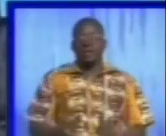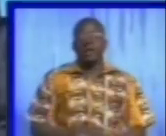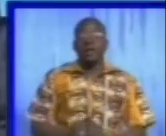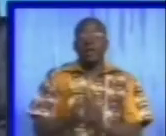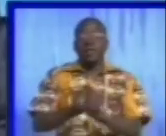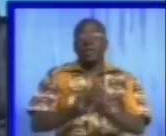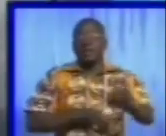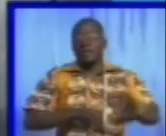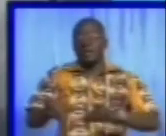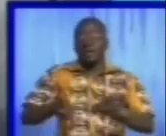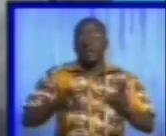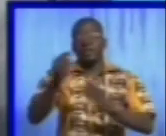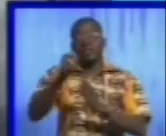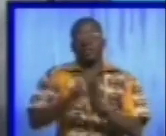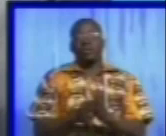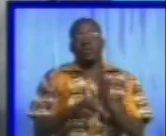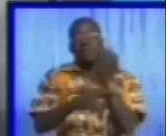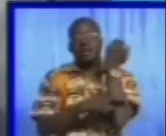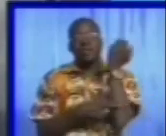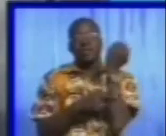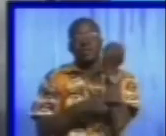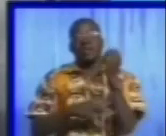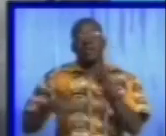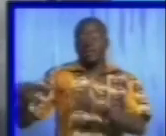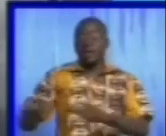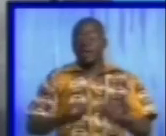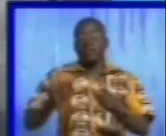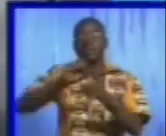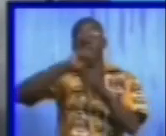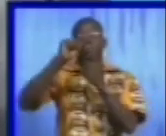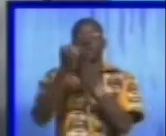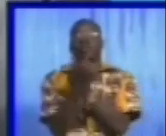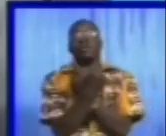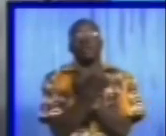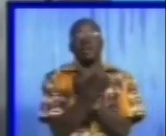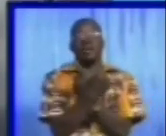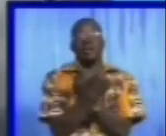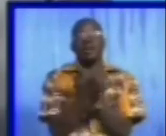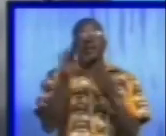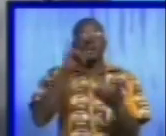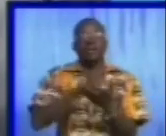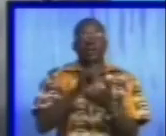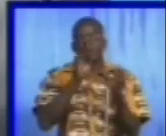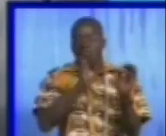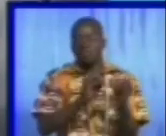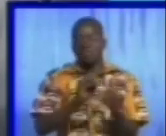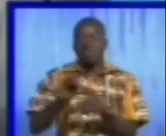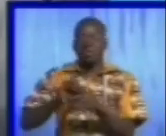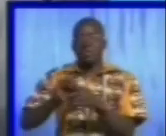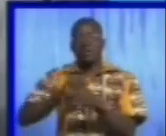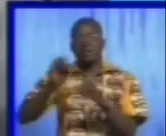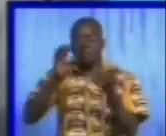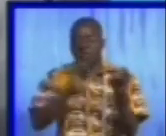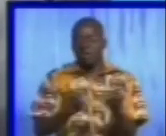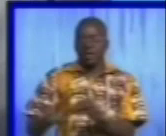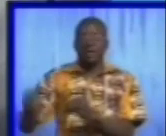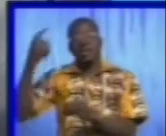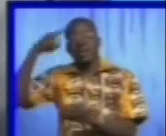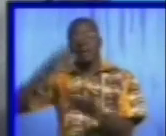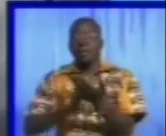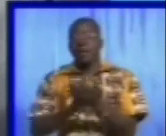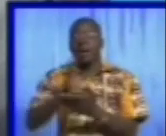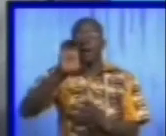directions régionales de l'action sociale. Donc il s'agit d'une opération conjointe organisée par la CARFOR et